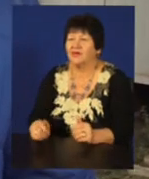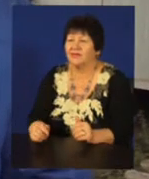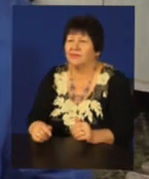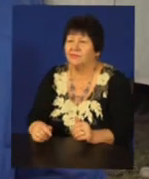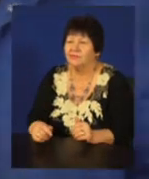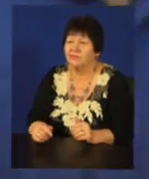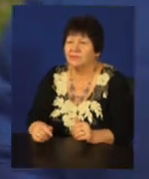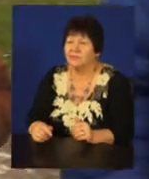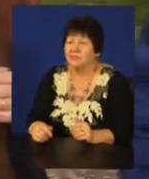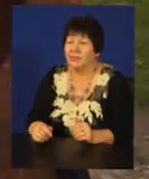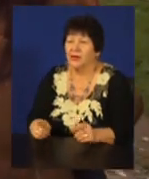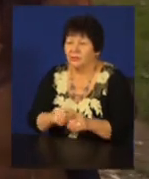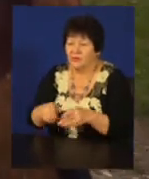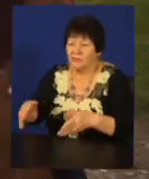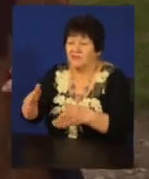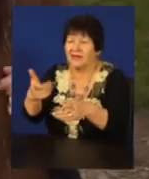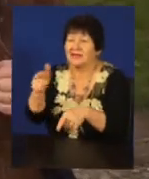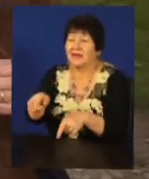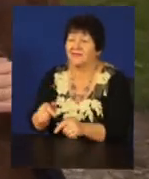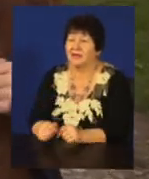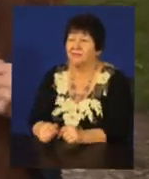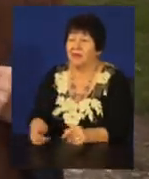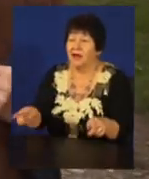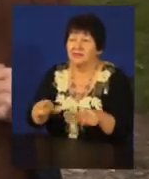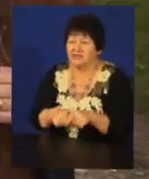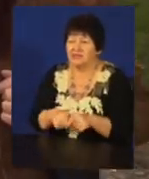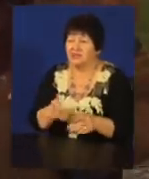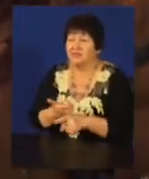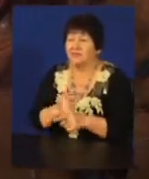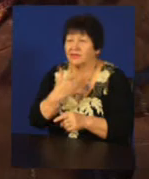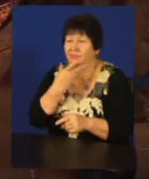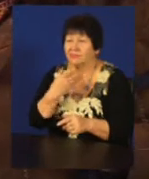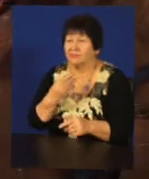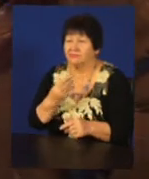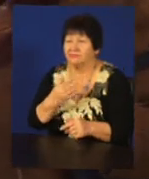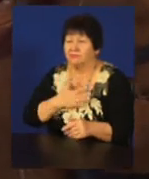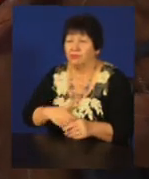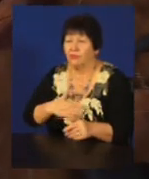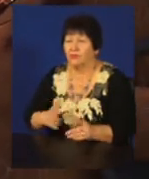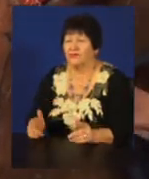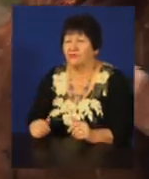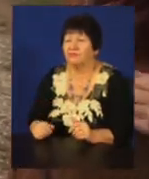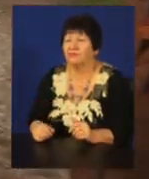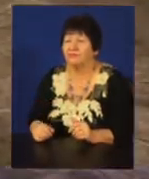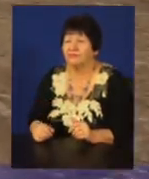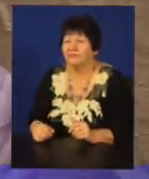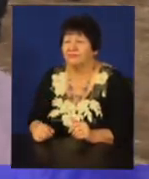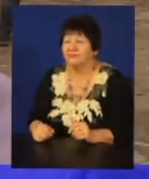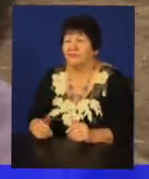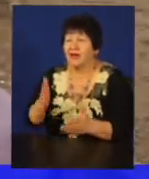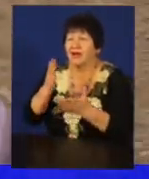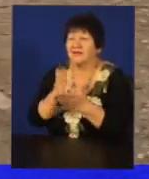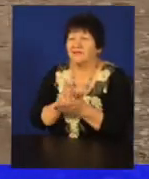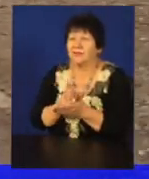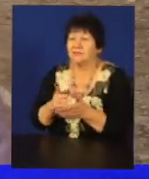ne spuneți? E tot de pe stradă. Tot pe stradă asta, tot așa ar spui. Da? Foarte mulțumiți că o să avem